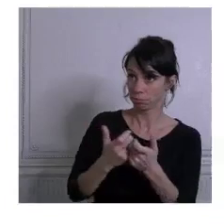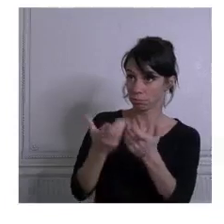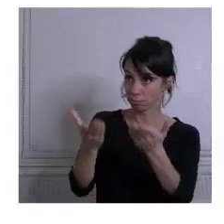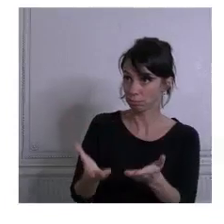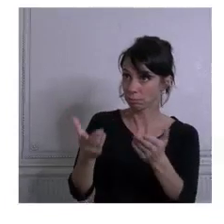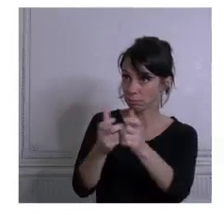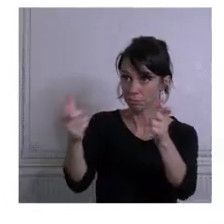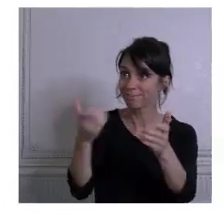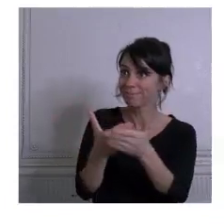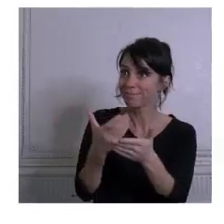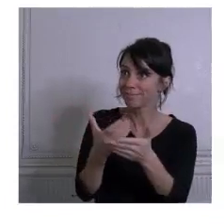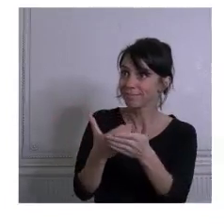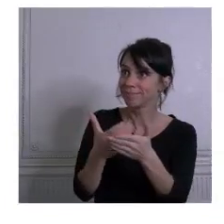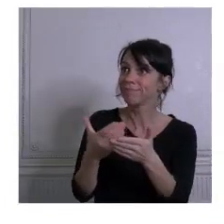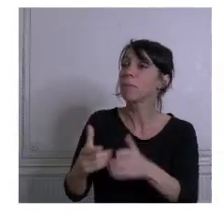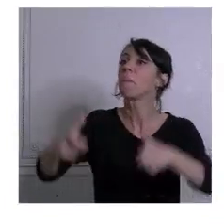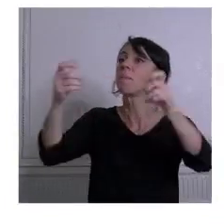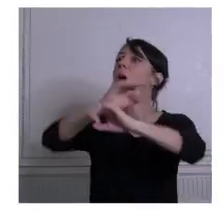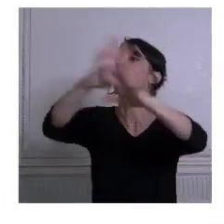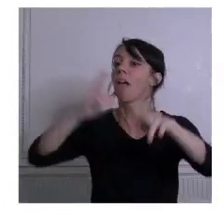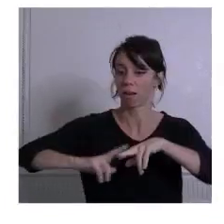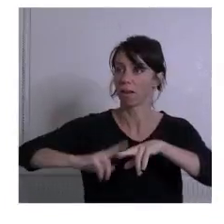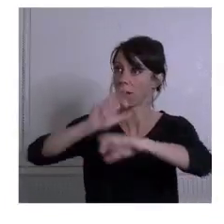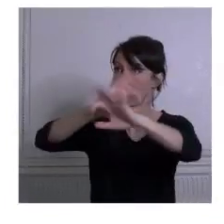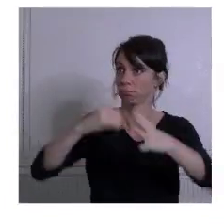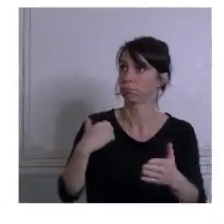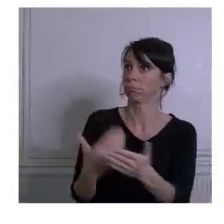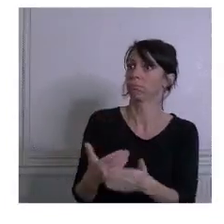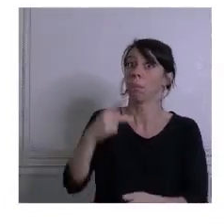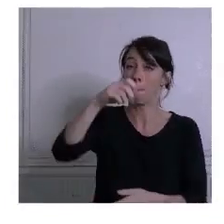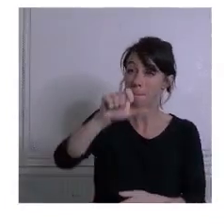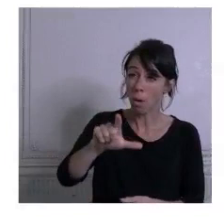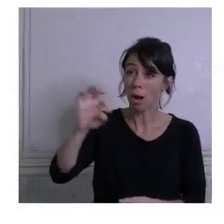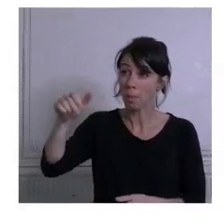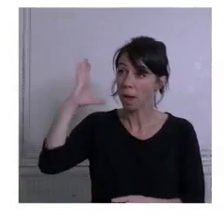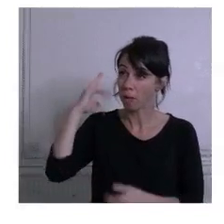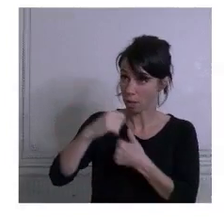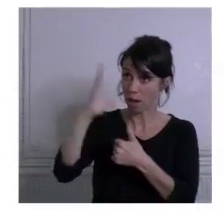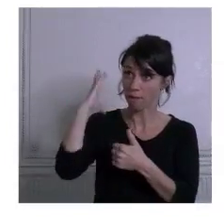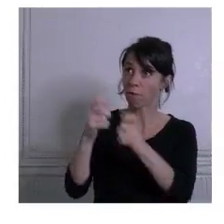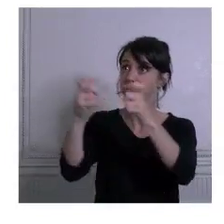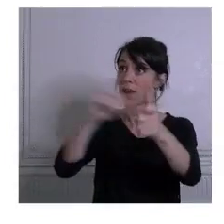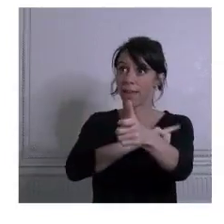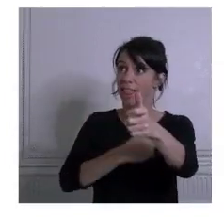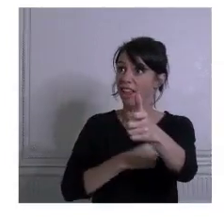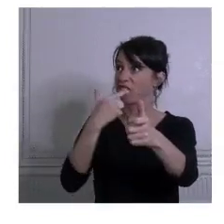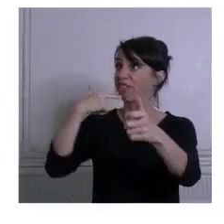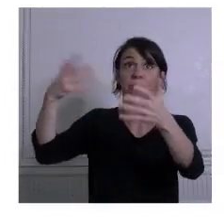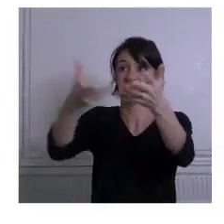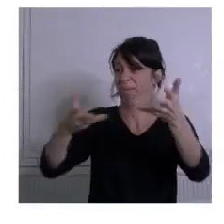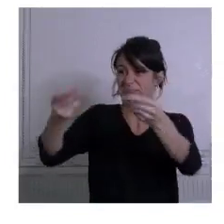bouclier tarifaire. Très bien. Merci, mon cher collègue. D'autres prises de parole avant de clôturer. Alors,